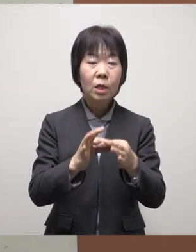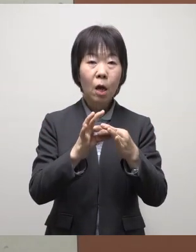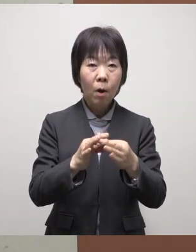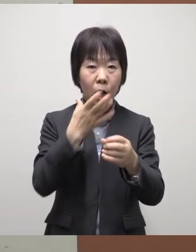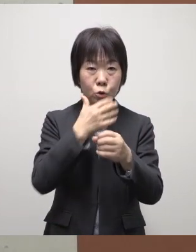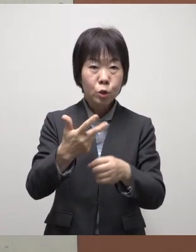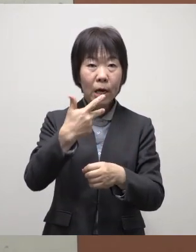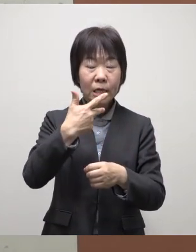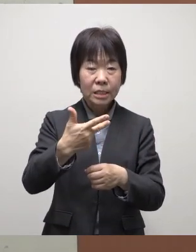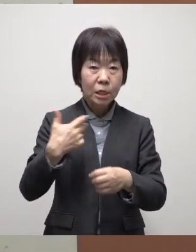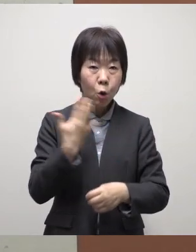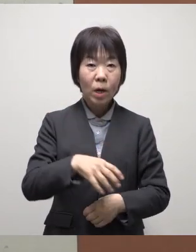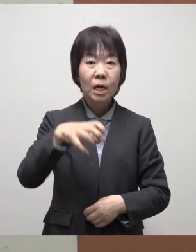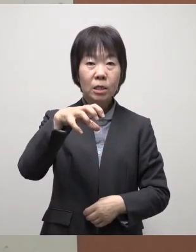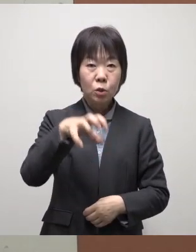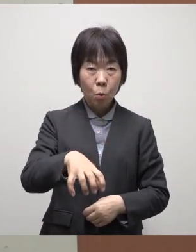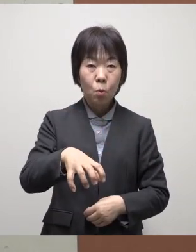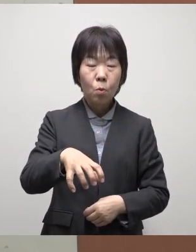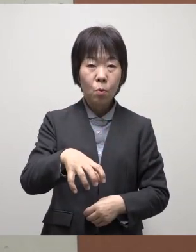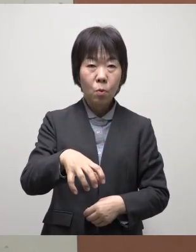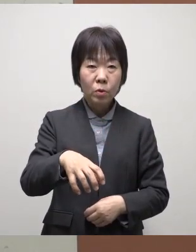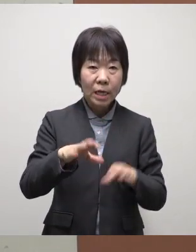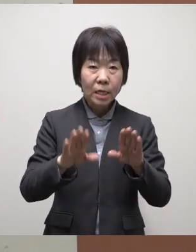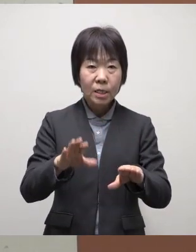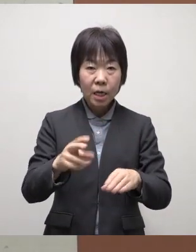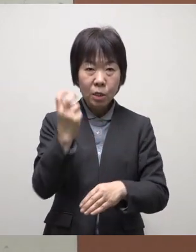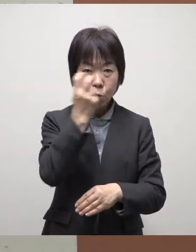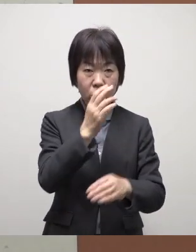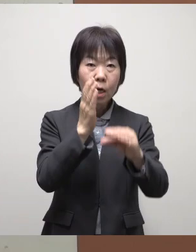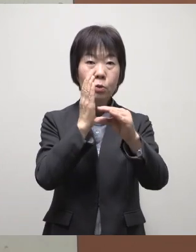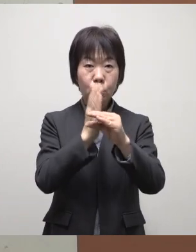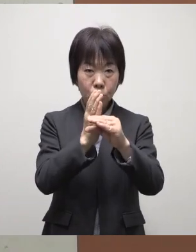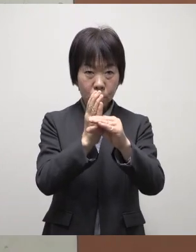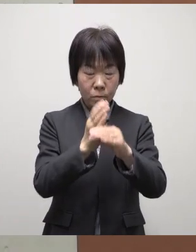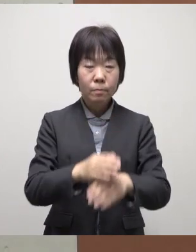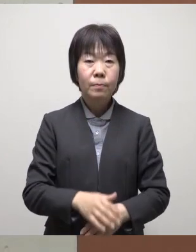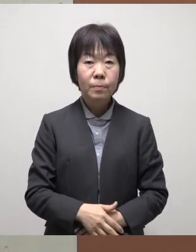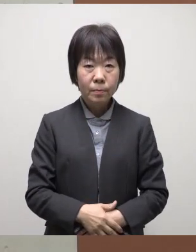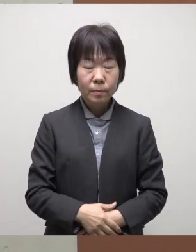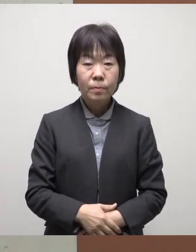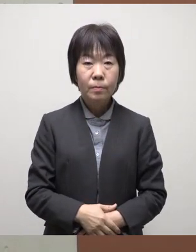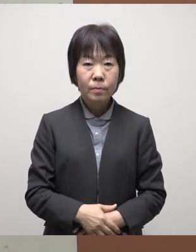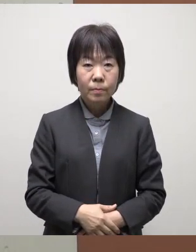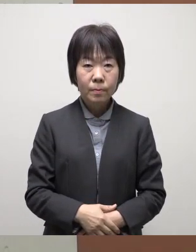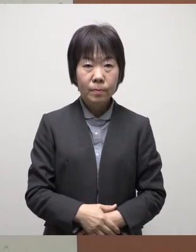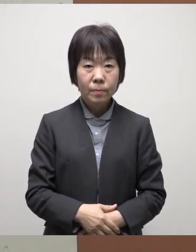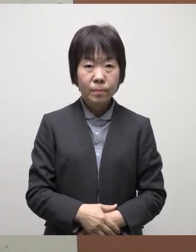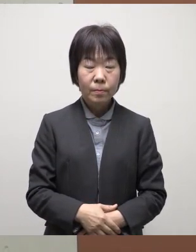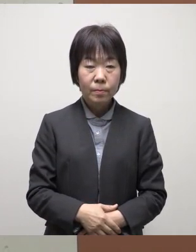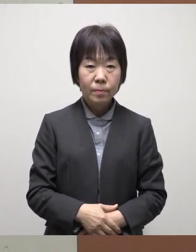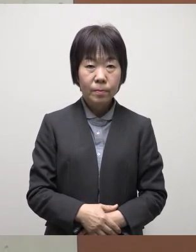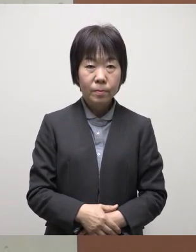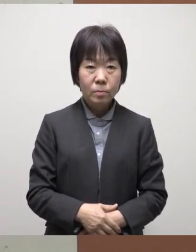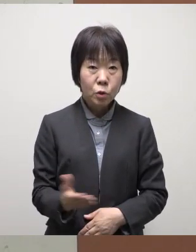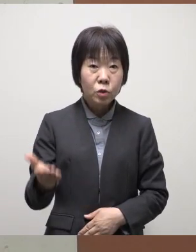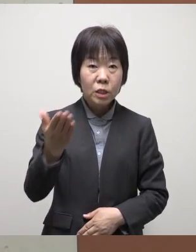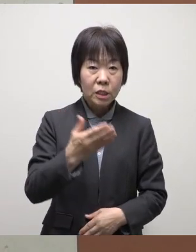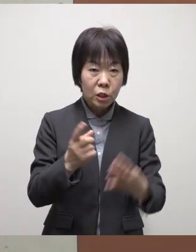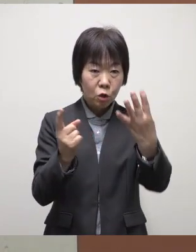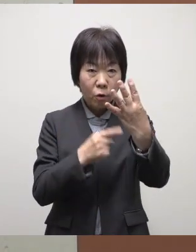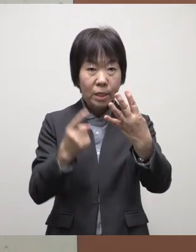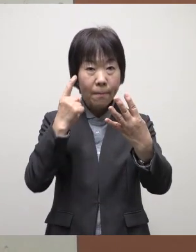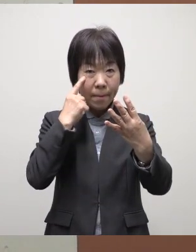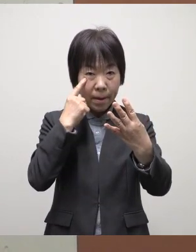は福島市保健所において現在調査中であります次に